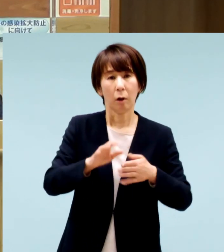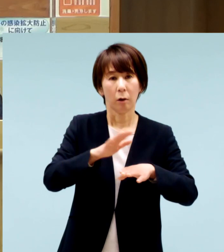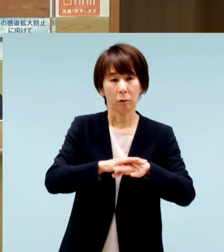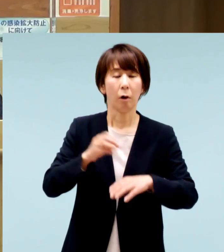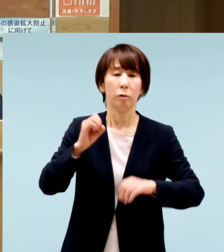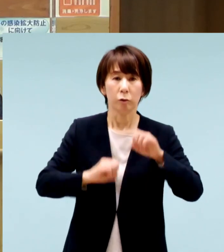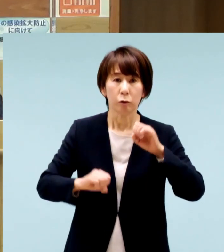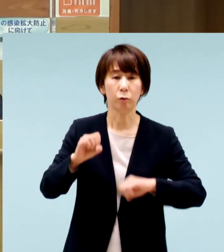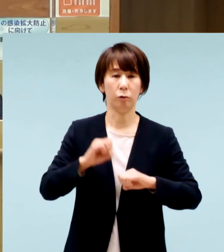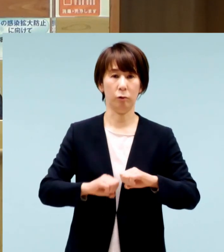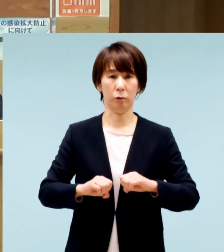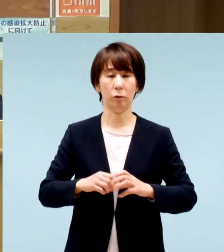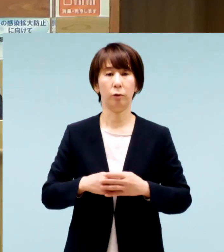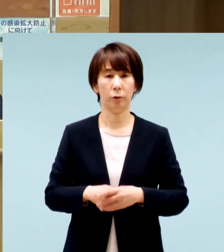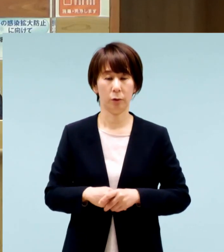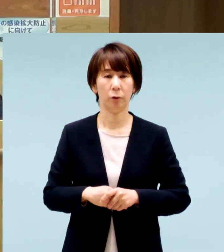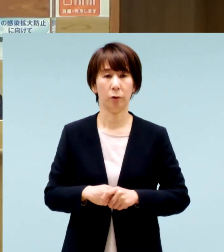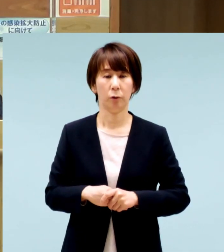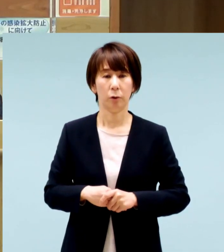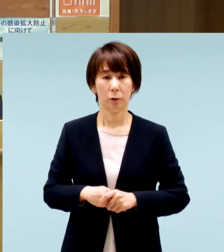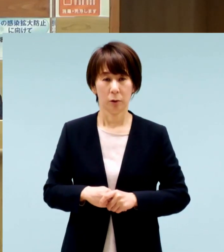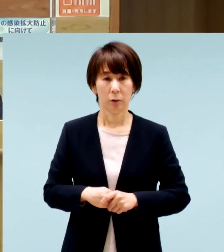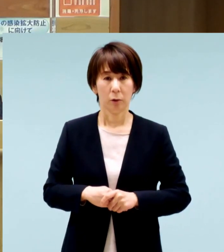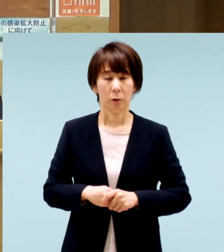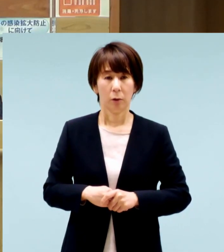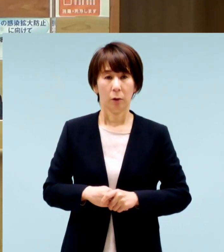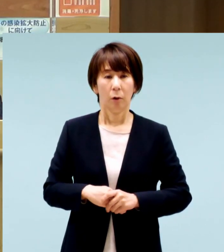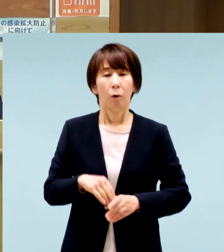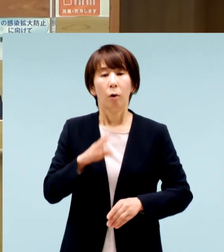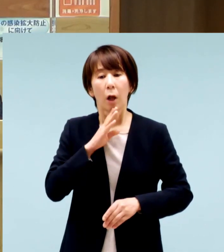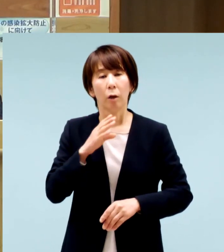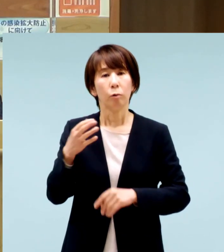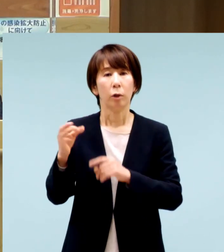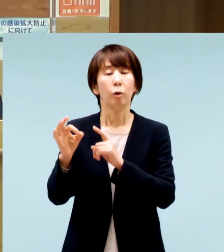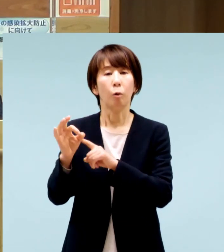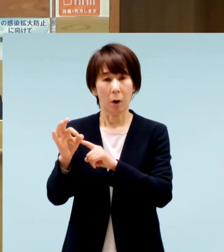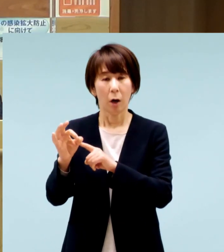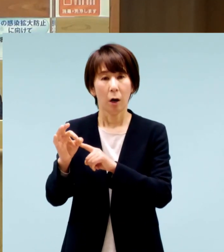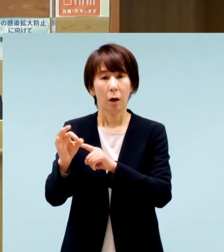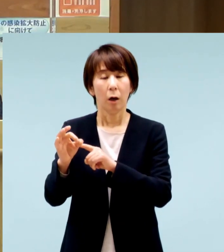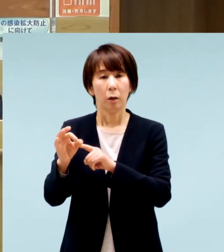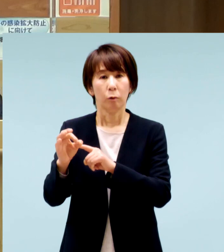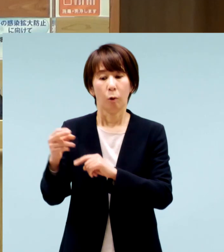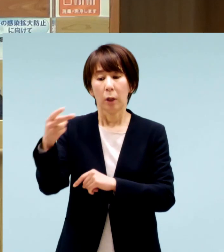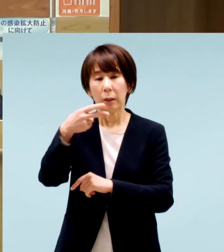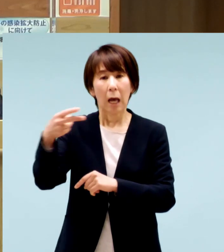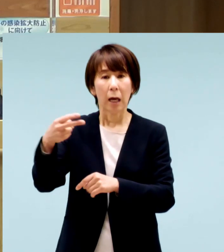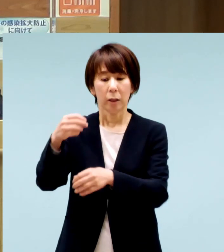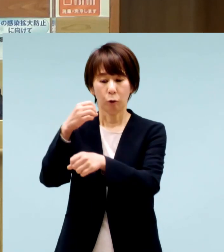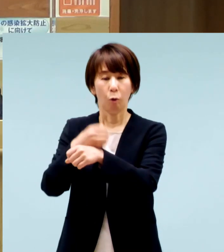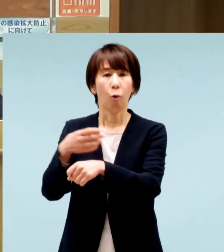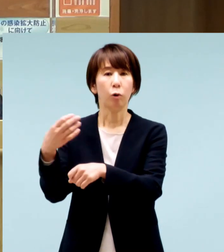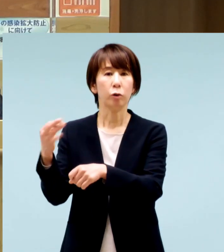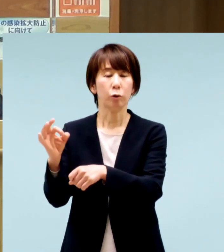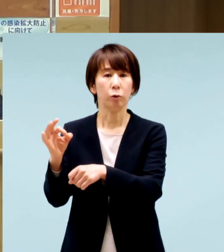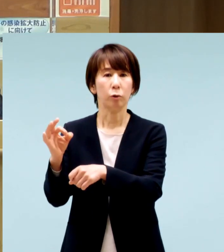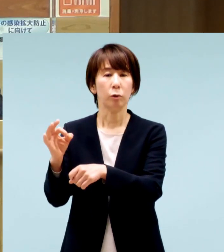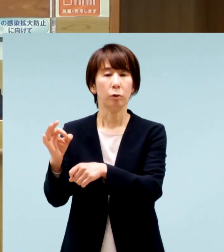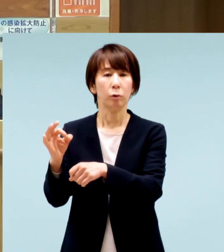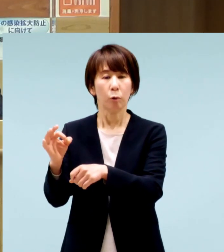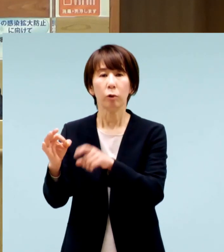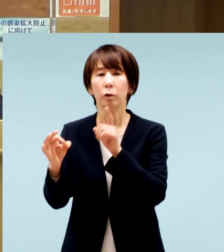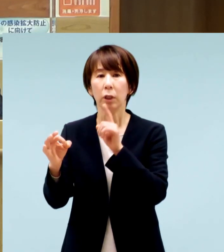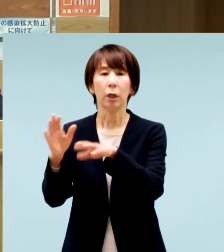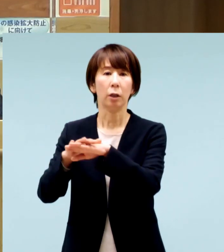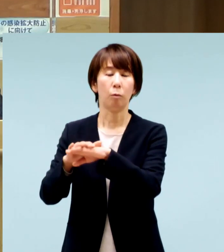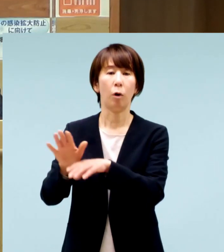ですから、まあ、これ本来、まあ、ある意味第二の報酬っていうか、まあ、そういうふうにも言われてますけども、まあ、報酬